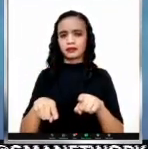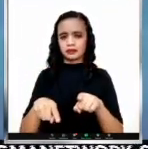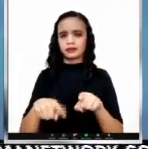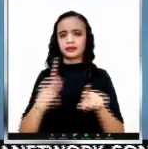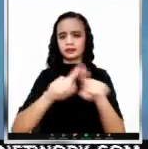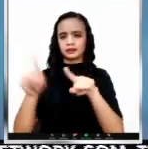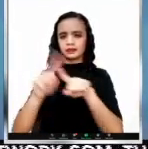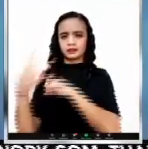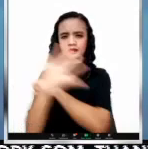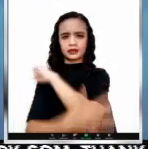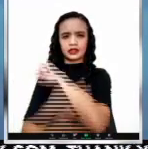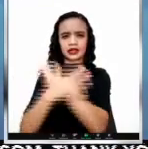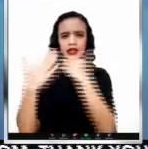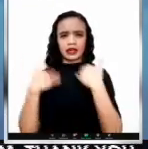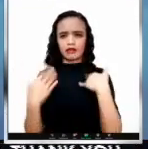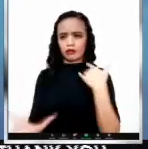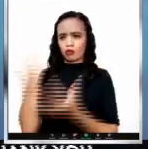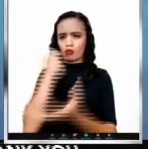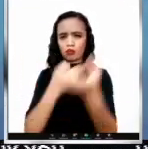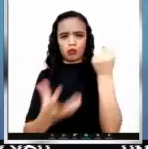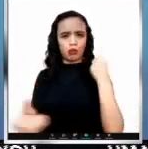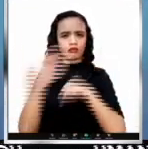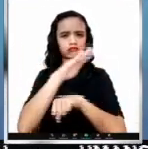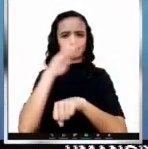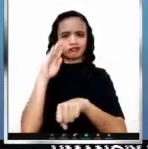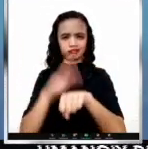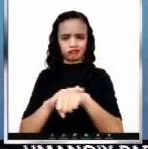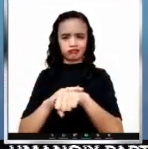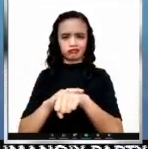claim din sa mga inaangking teritoryo